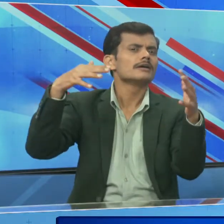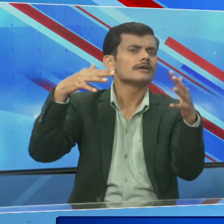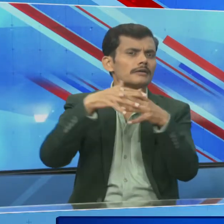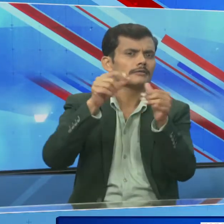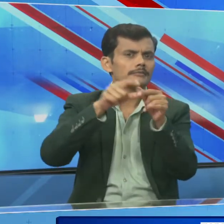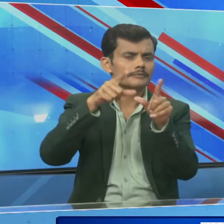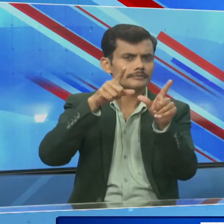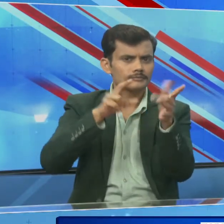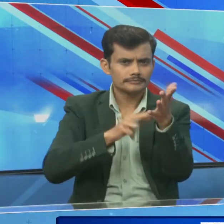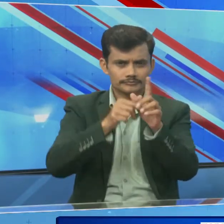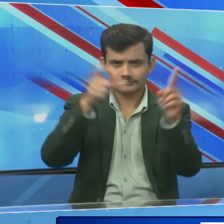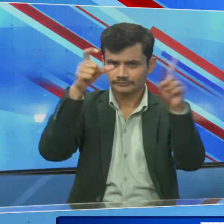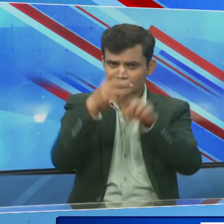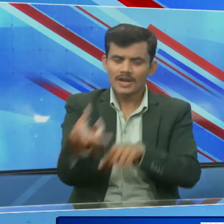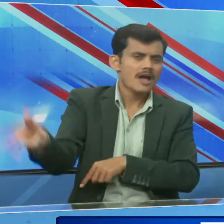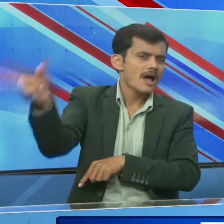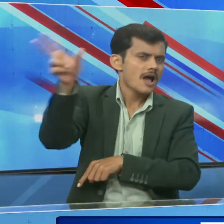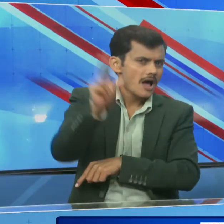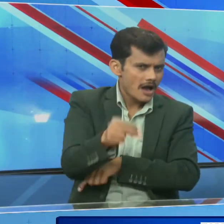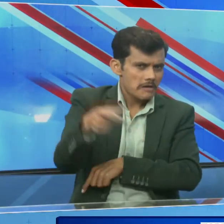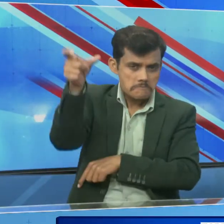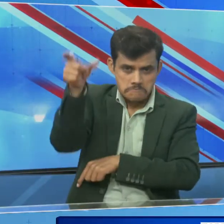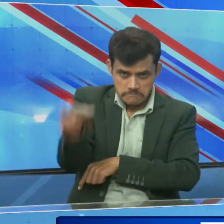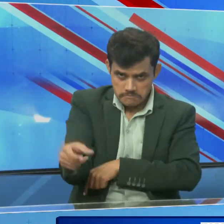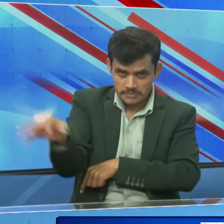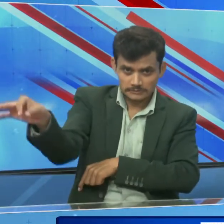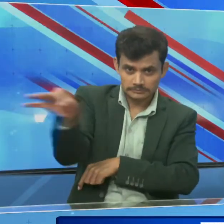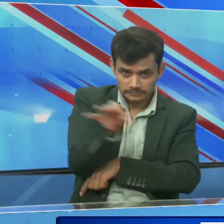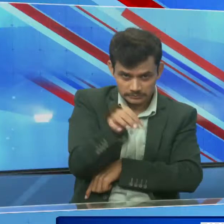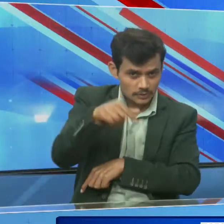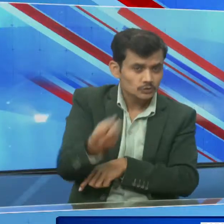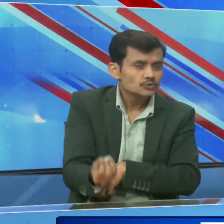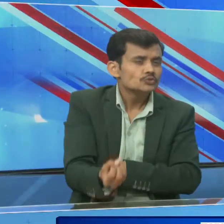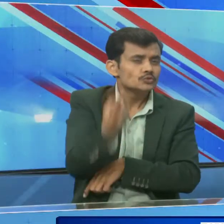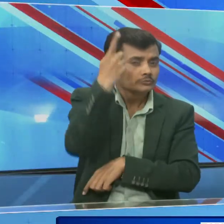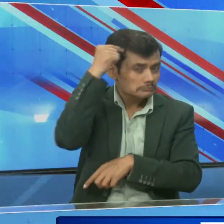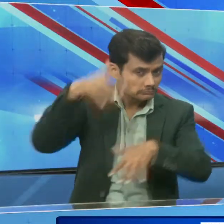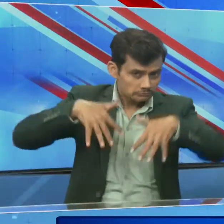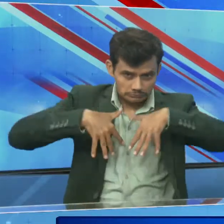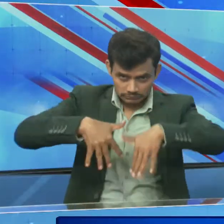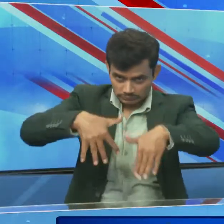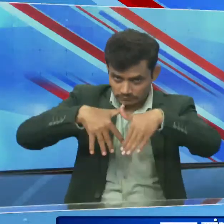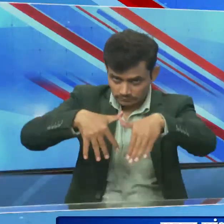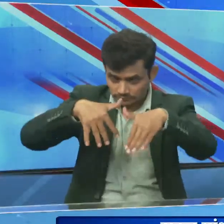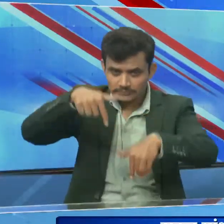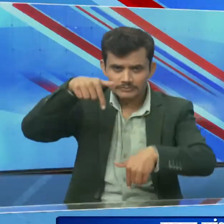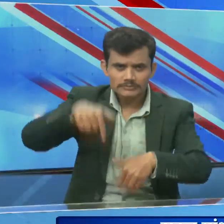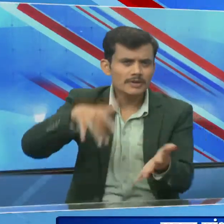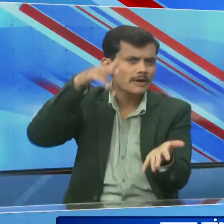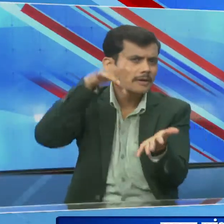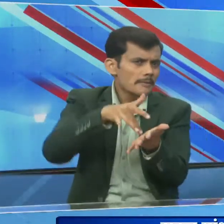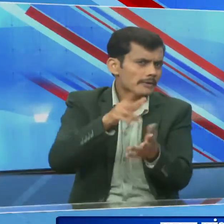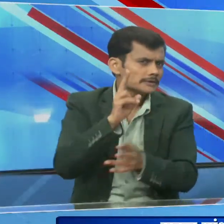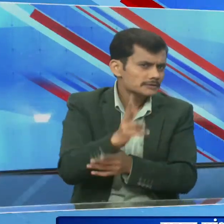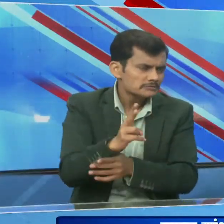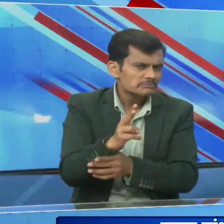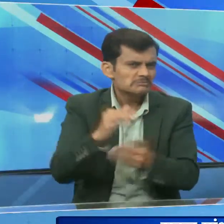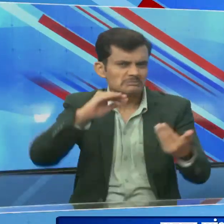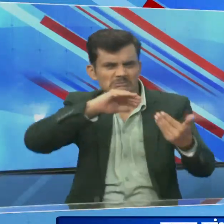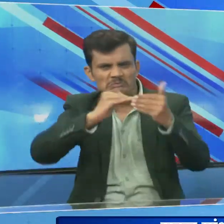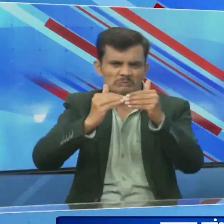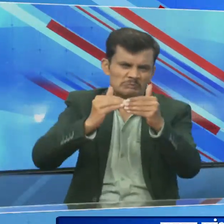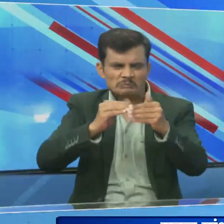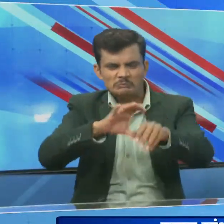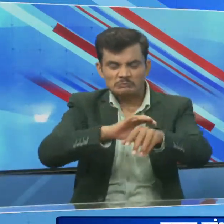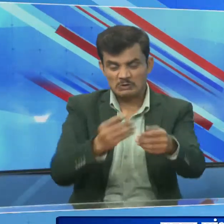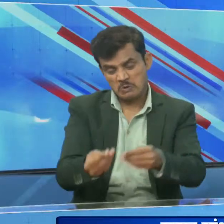बार फिर इस सीट से उम्मीदवार हैं। उन्होंने आज सुबह वायनाड में रोड शो किया। इस सीट से राहुल गांधी को कड़ी टक्कर मिलने की